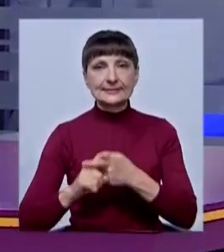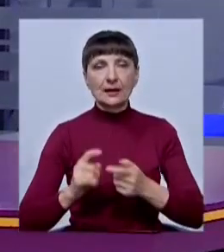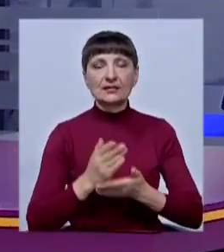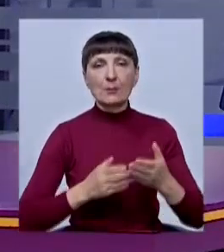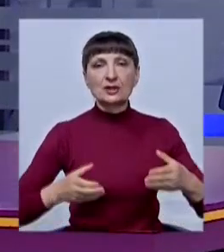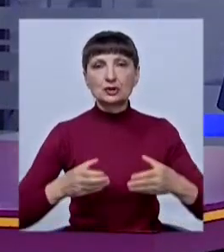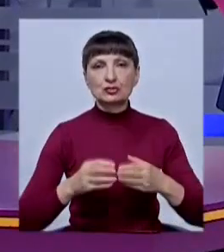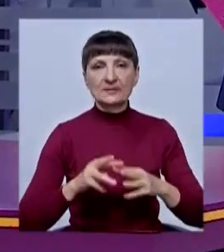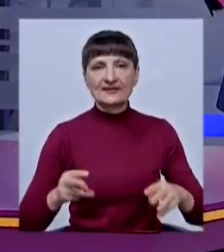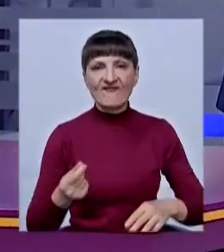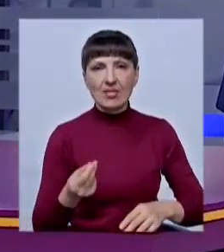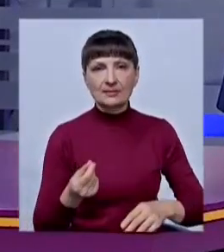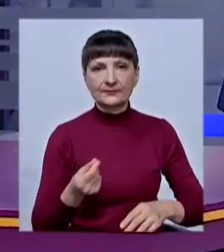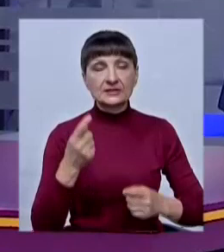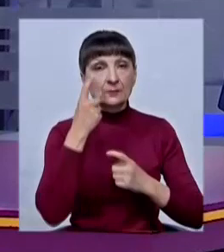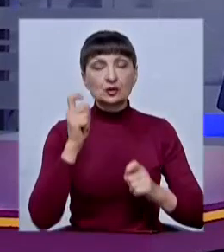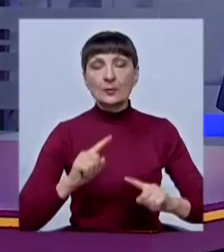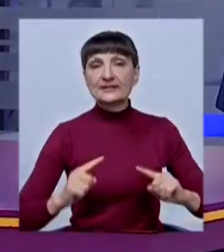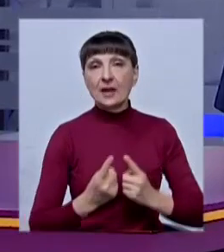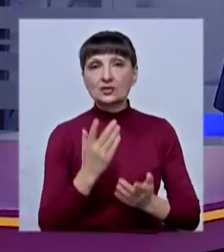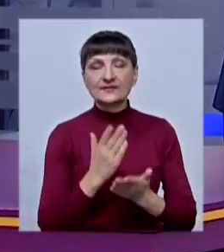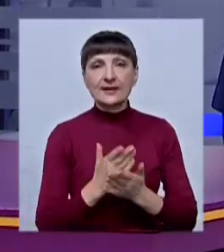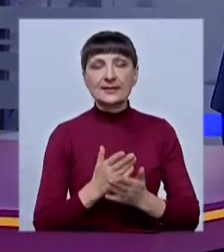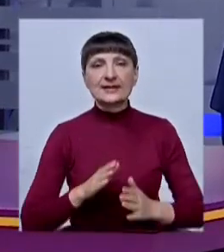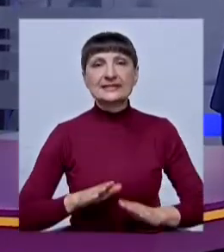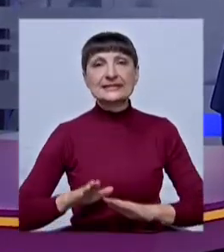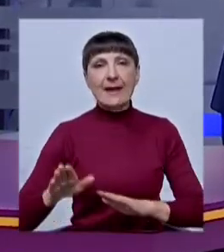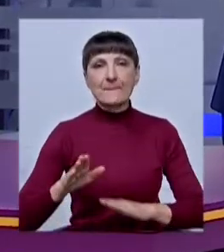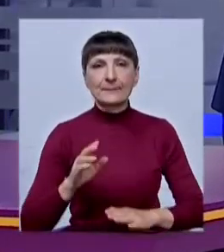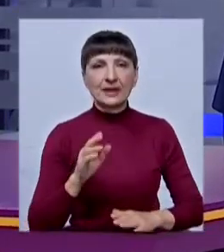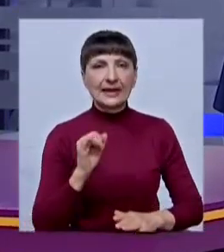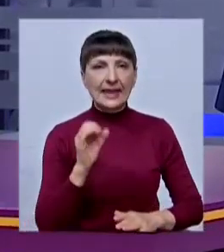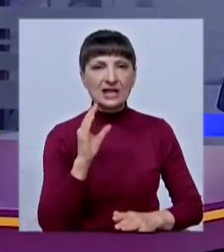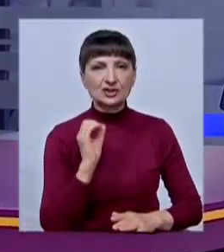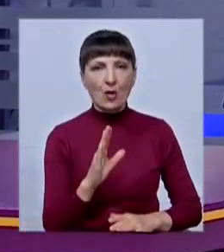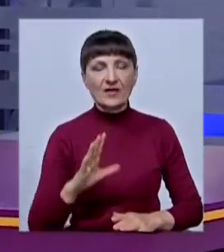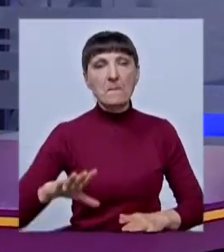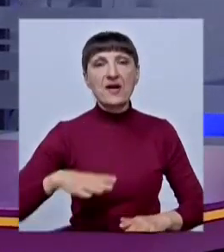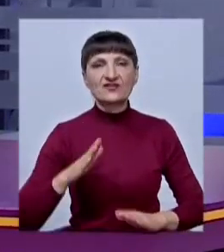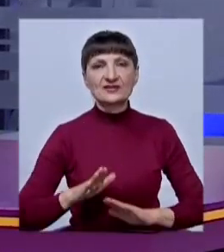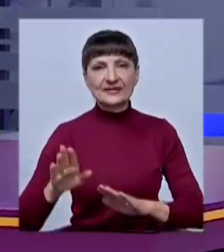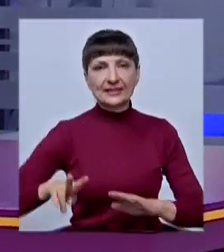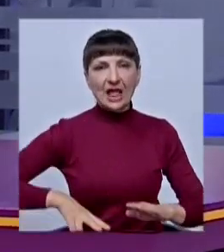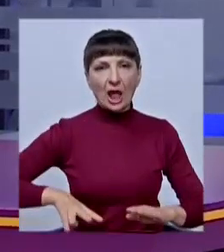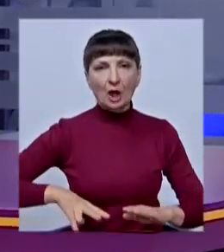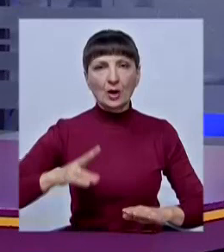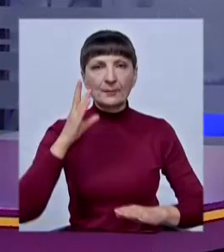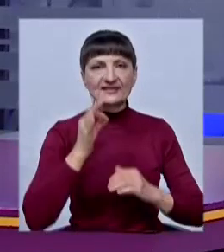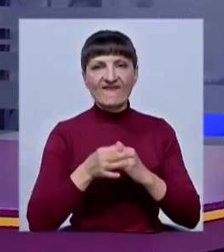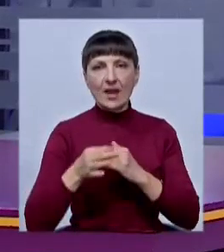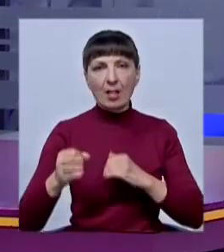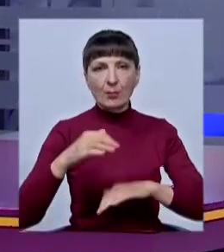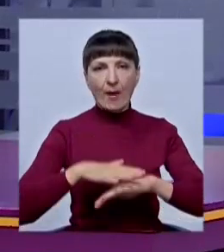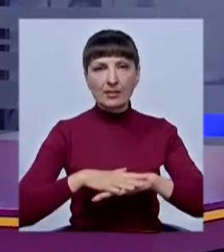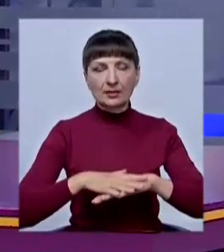минфина сообщается что под стражу взятые зампреда правления бахтиер ильясов и x заместитель директора алматинского филиала банка